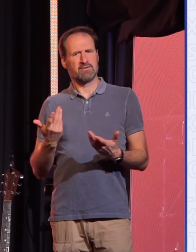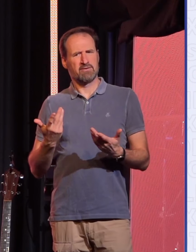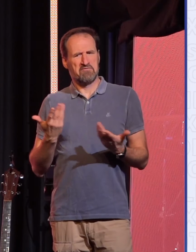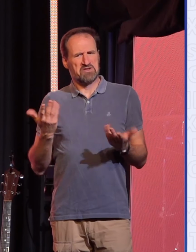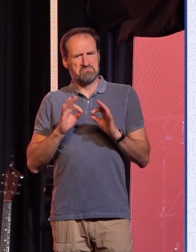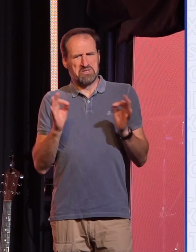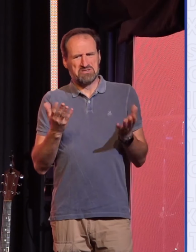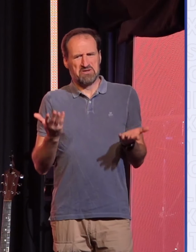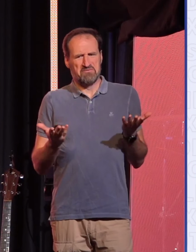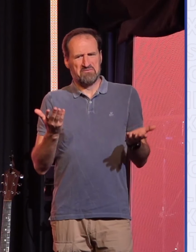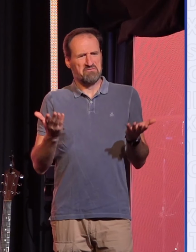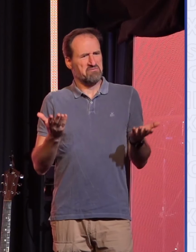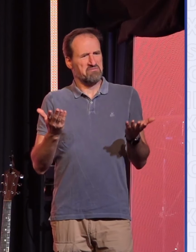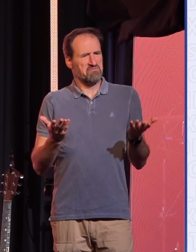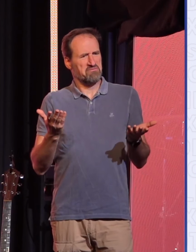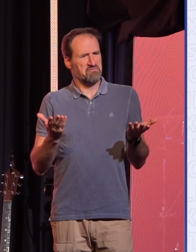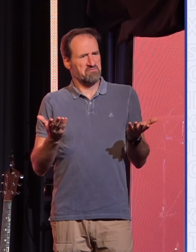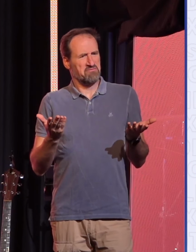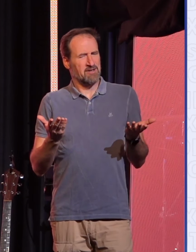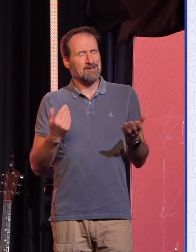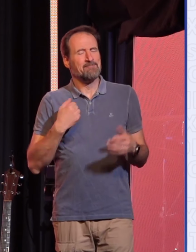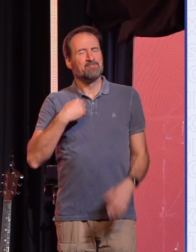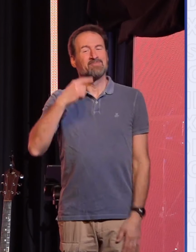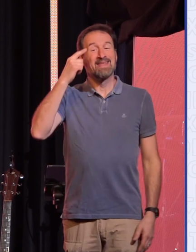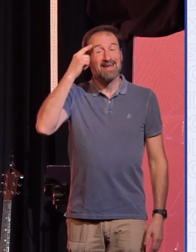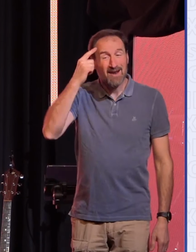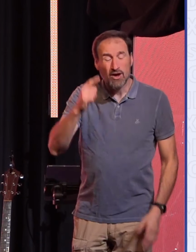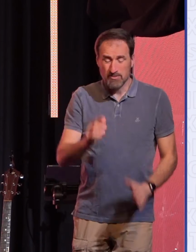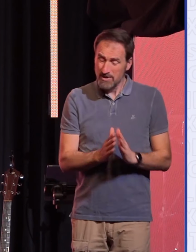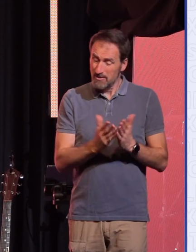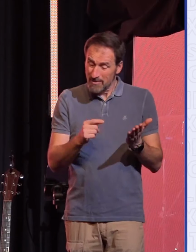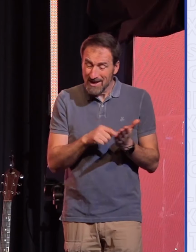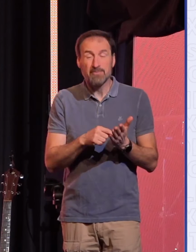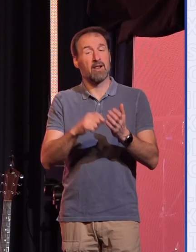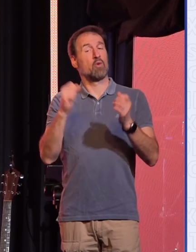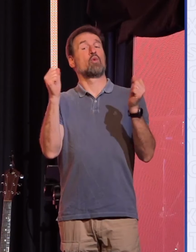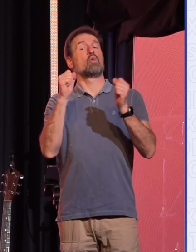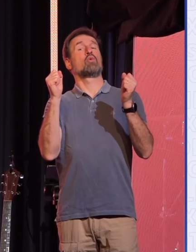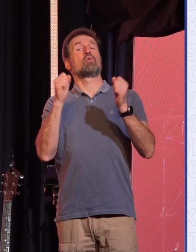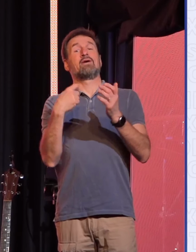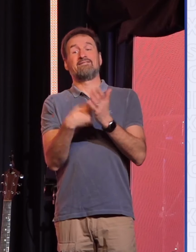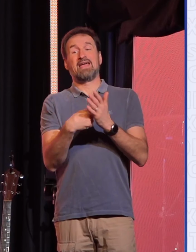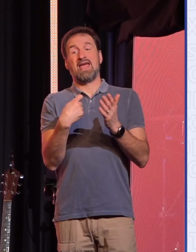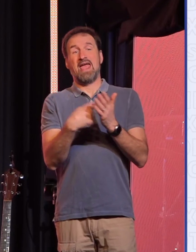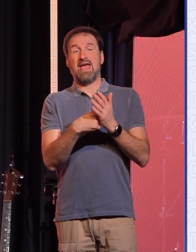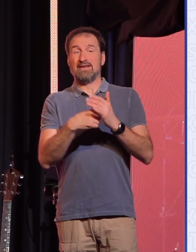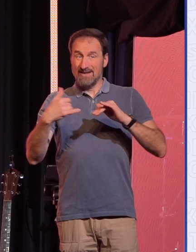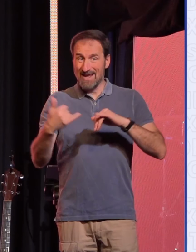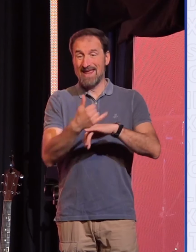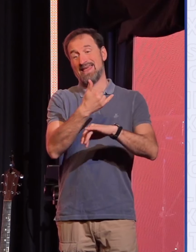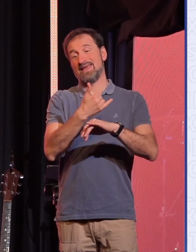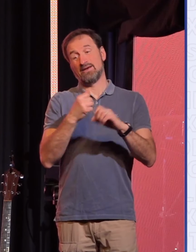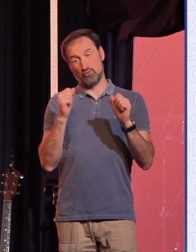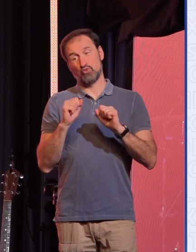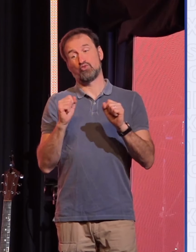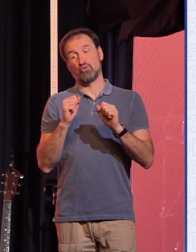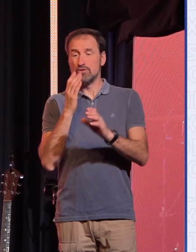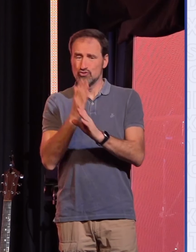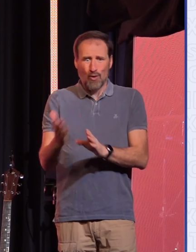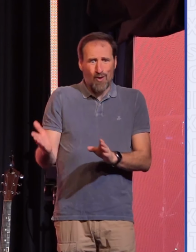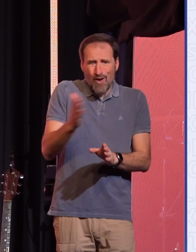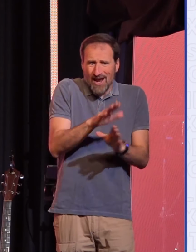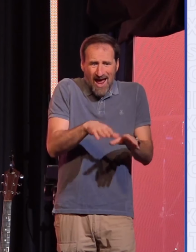Und ich glaube wirklich, dass in der Bibel die Ehe schon auch wirklich hochgehoben wird, weil es heißt nicht umsonst ganz am Anfang, hey, der Mann sollte nicht alleine